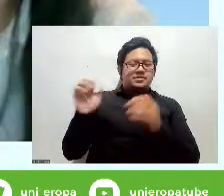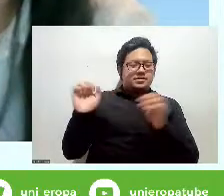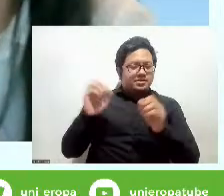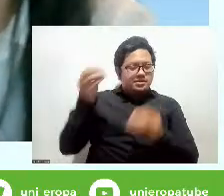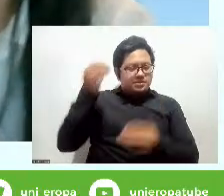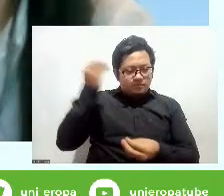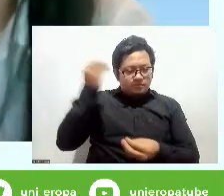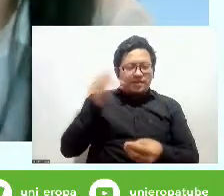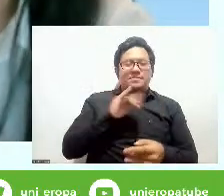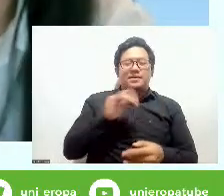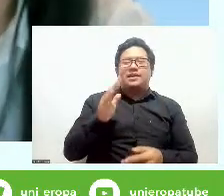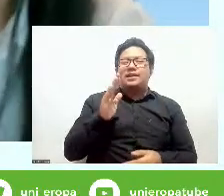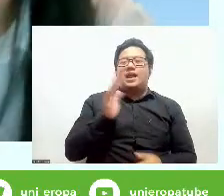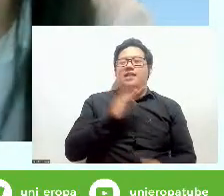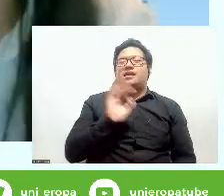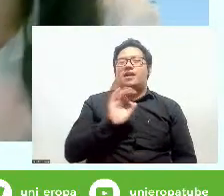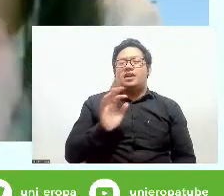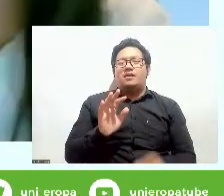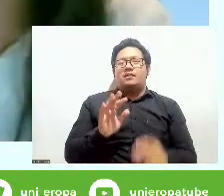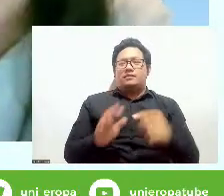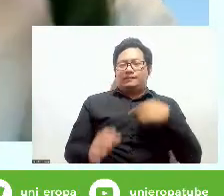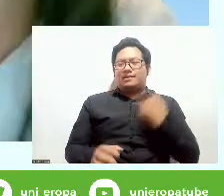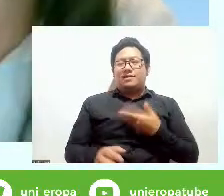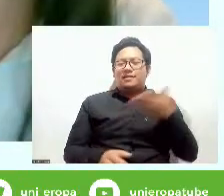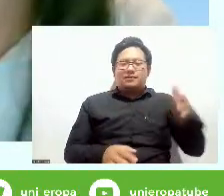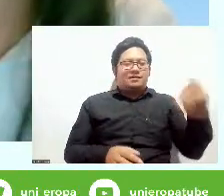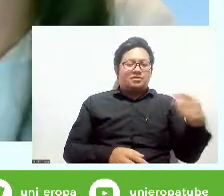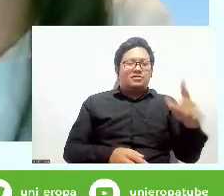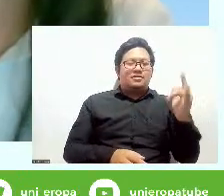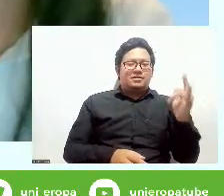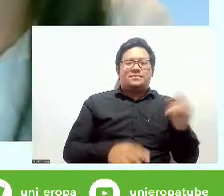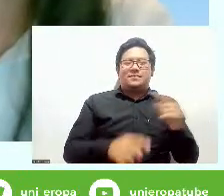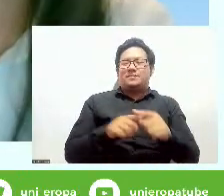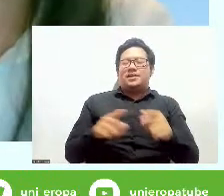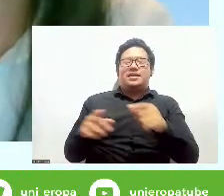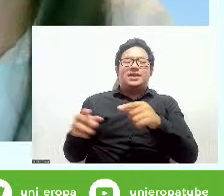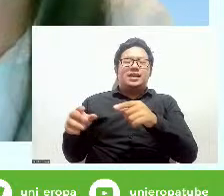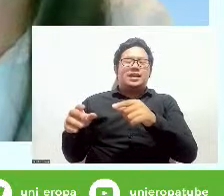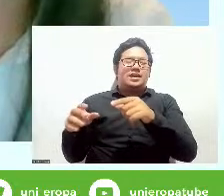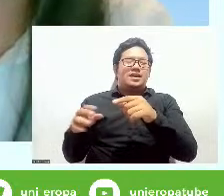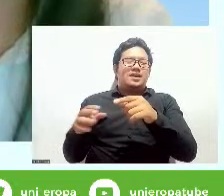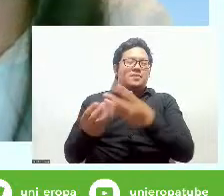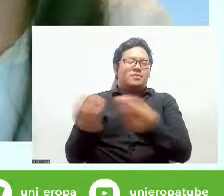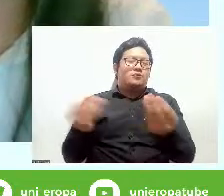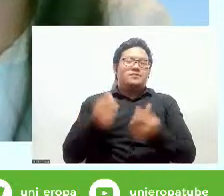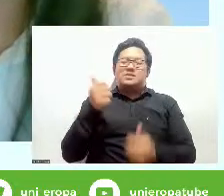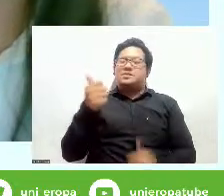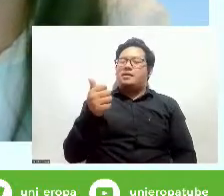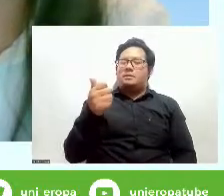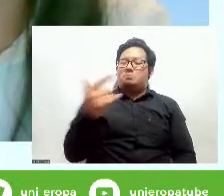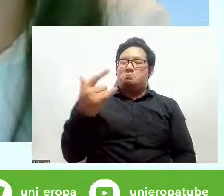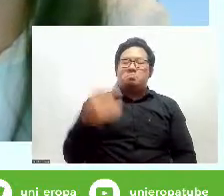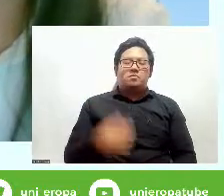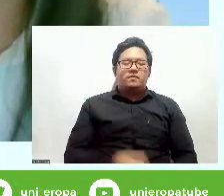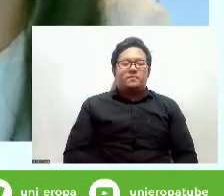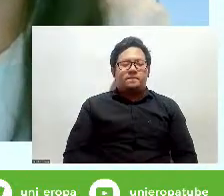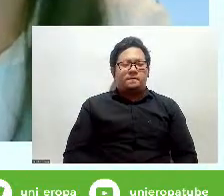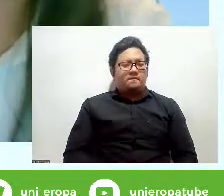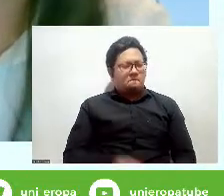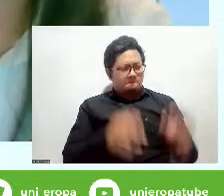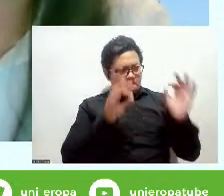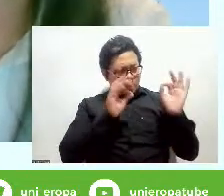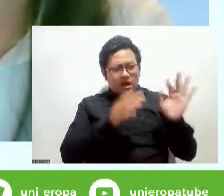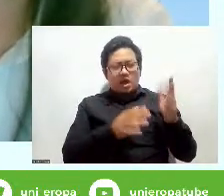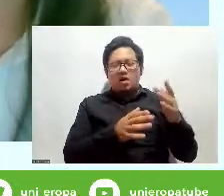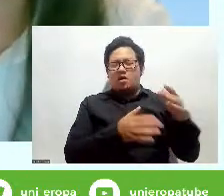pun tetap bisa berkedip bye Nah kalau untuk tanaman sayuran pertama nih yang mungkin kita